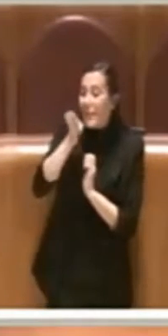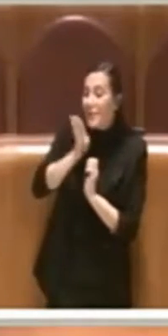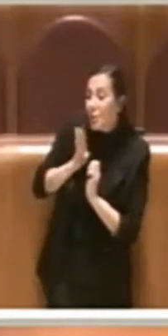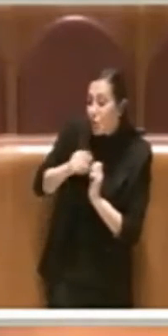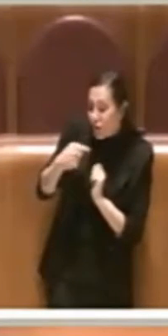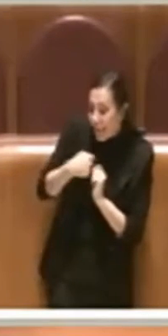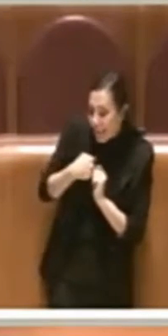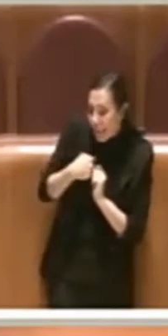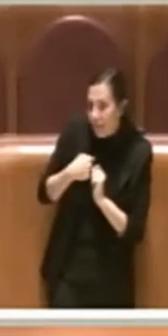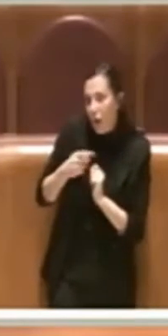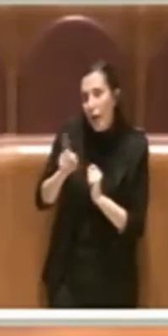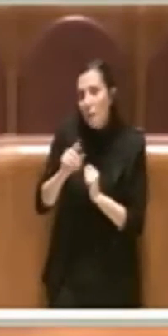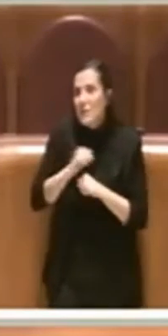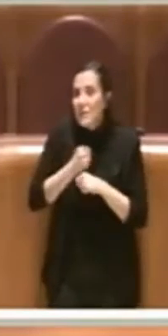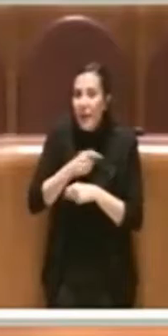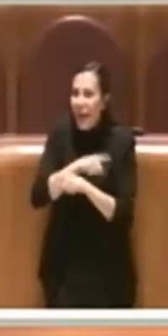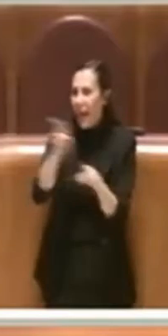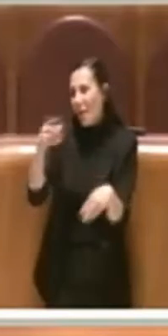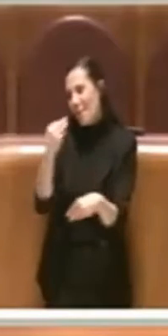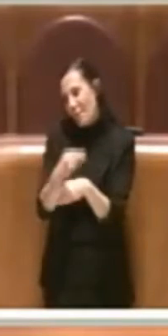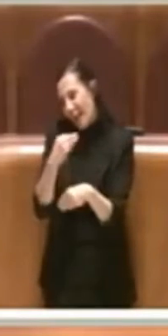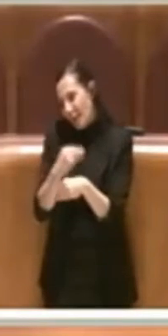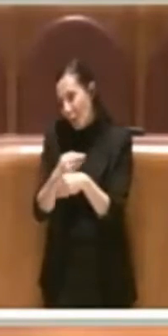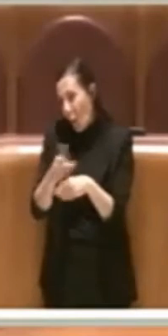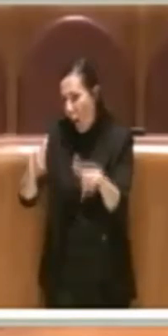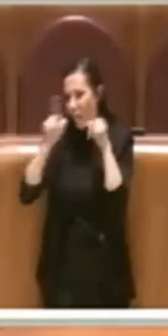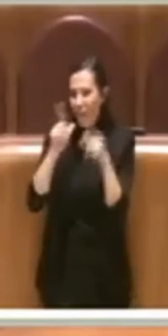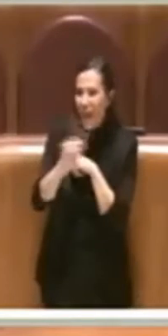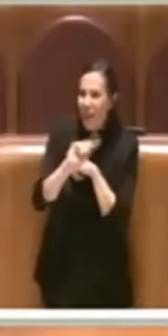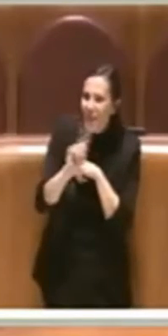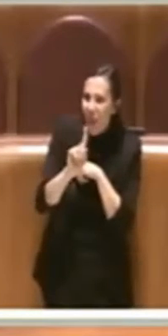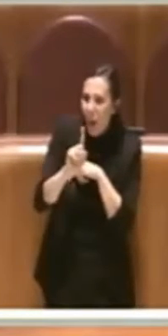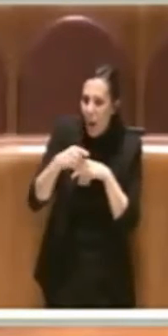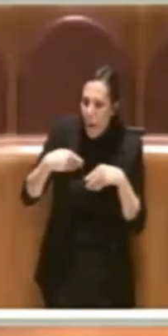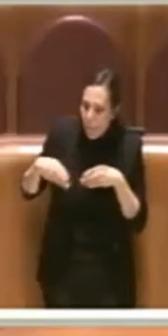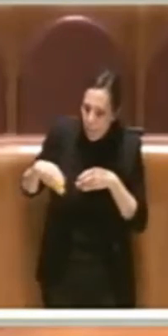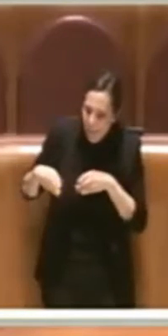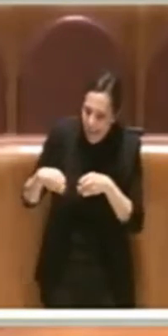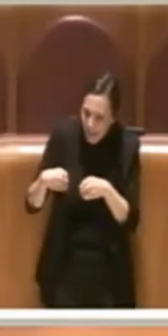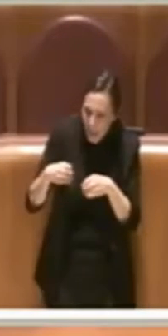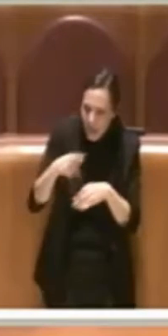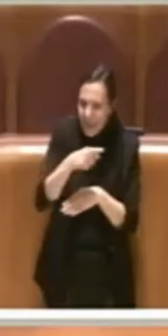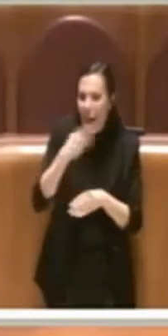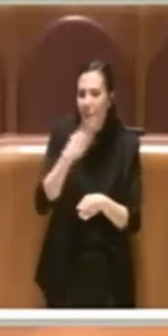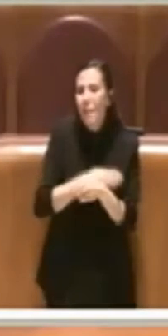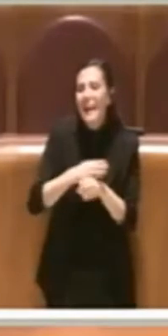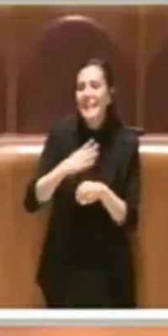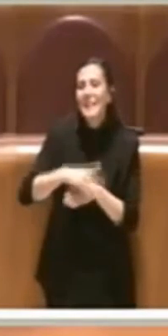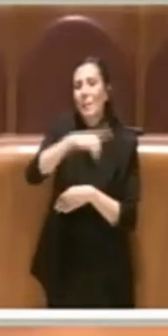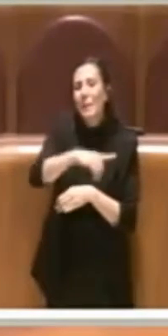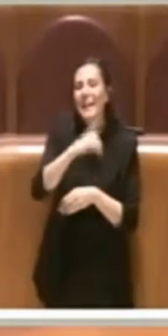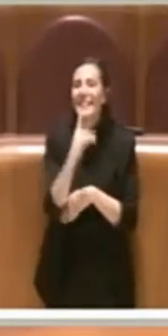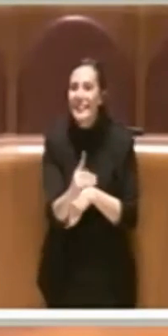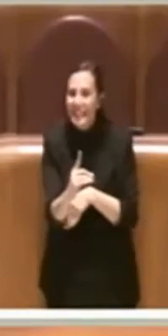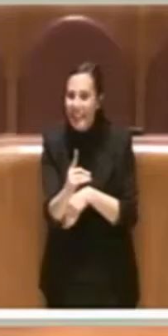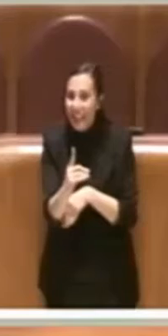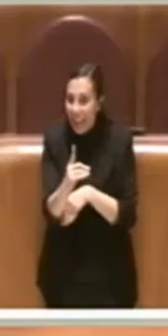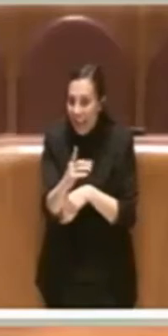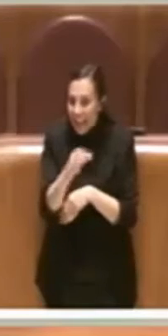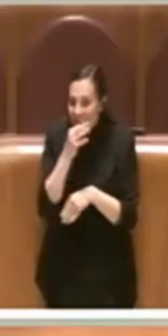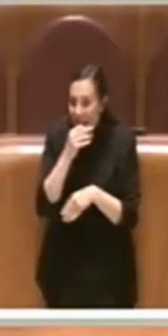che nessuno se la prenda, è una battuta, che forse il percorso pedonale più breve del Partito Democratico per andare in aula è stato perduto,